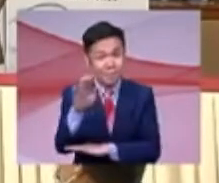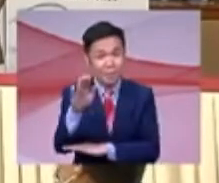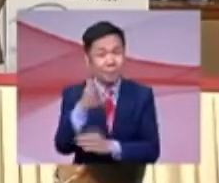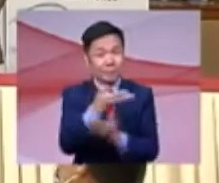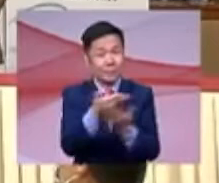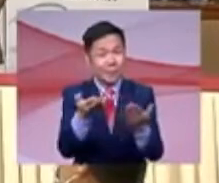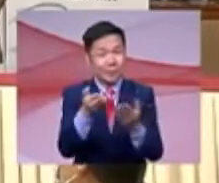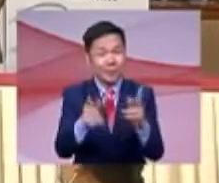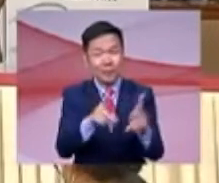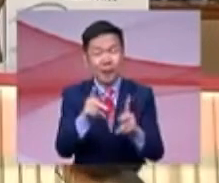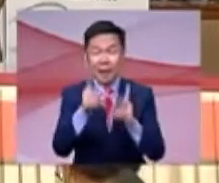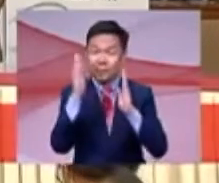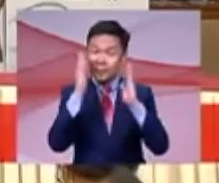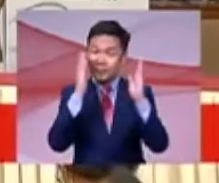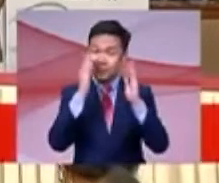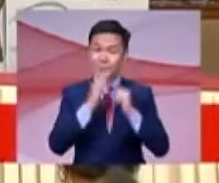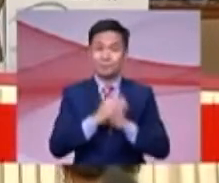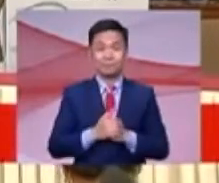rakyat Malaysia.